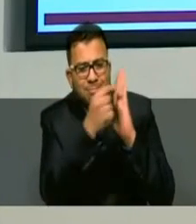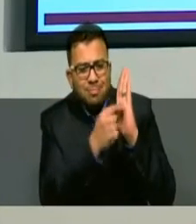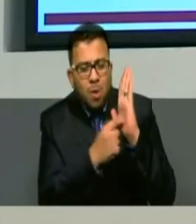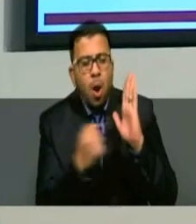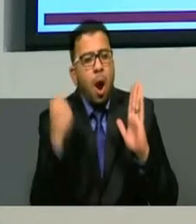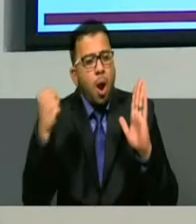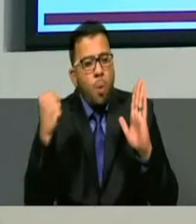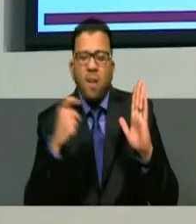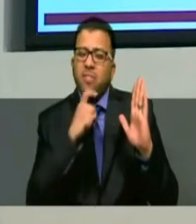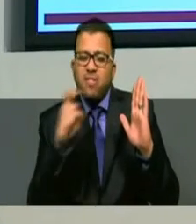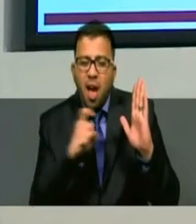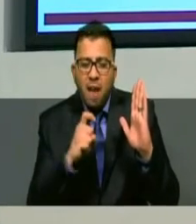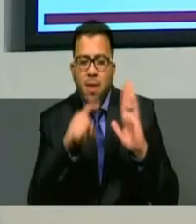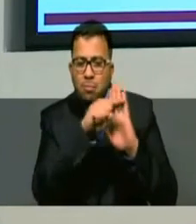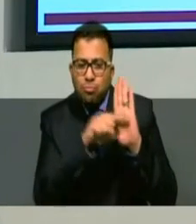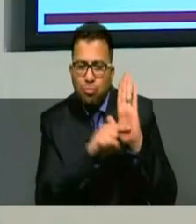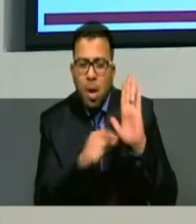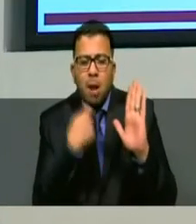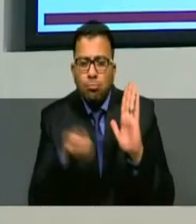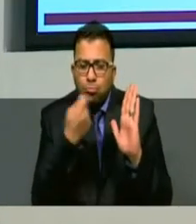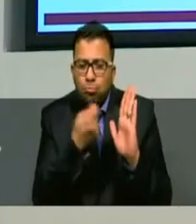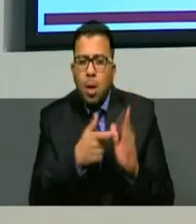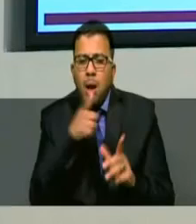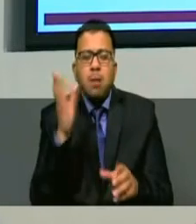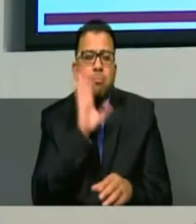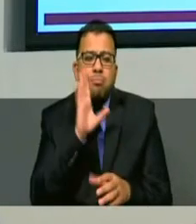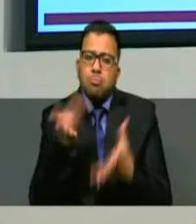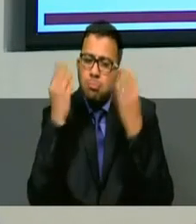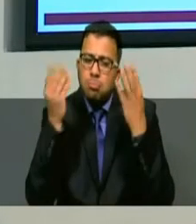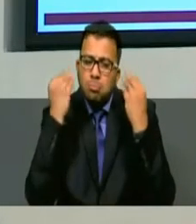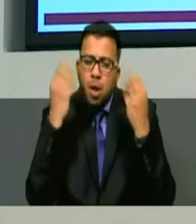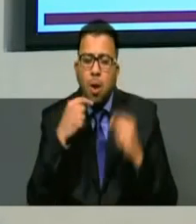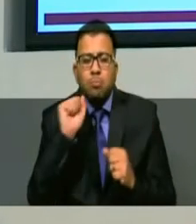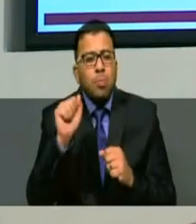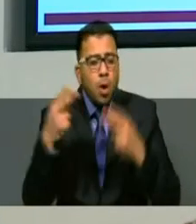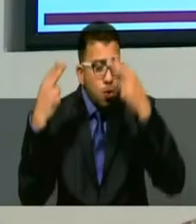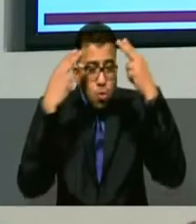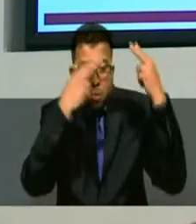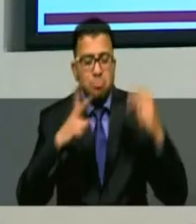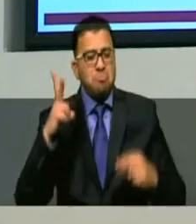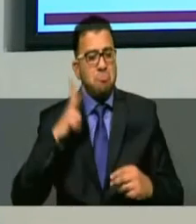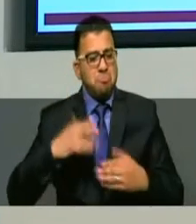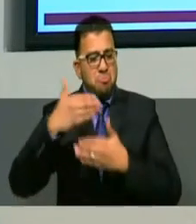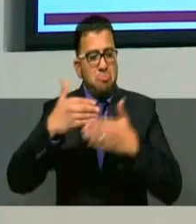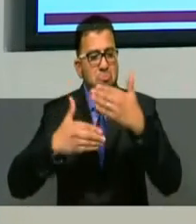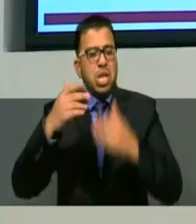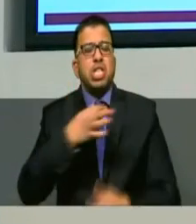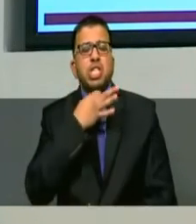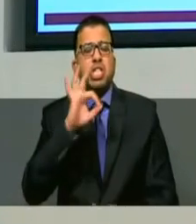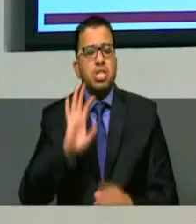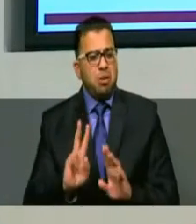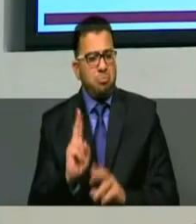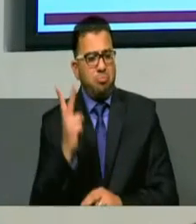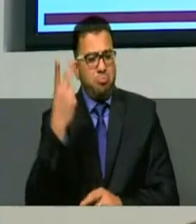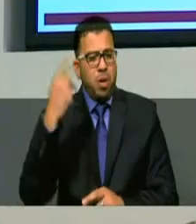ونقاط القوة التي تم الخروج بها من خلال هذه الورش. رؤيتنا هي إعمار حضاري مستدام.